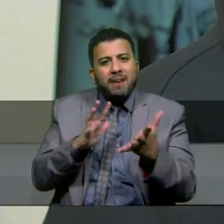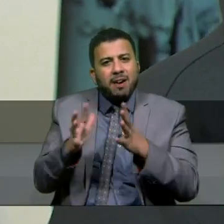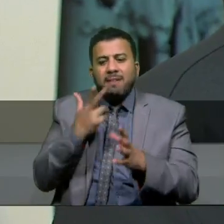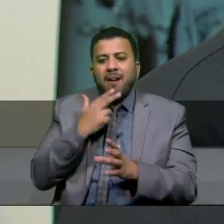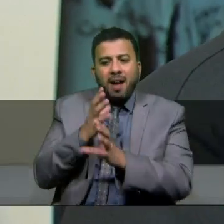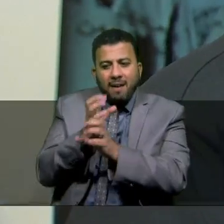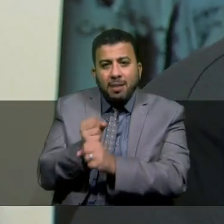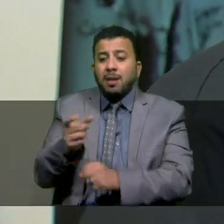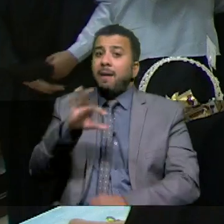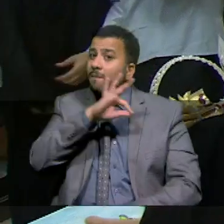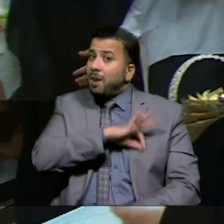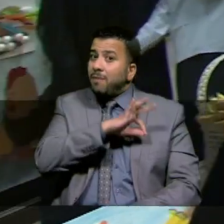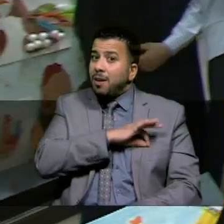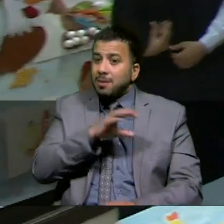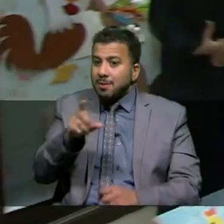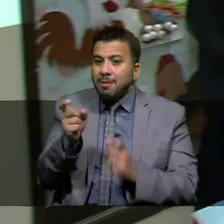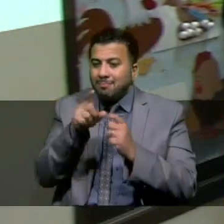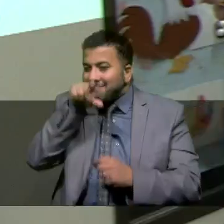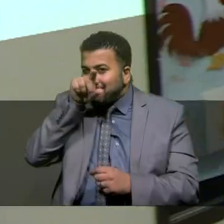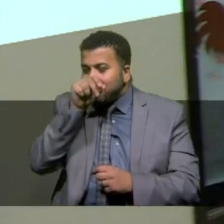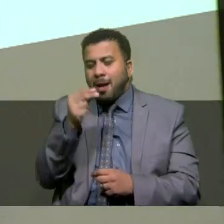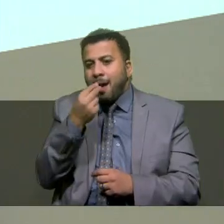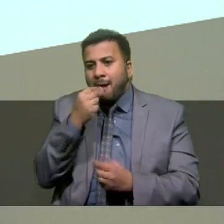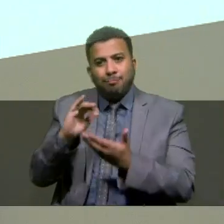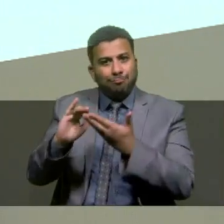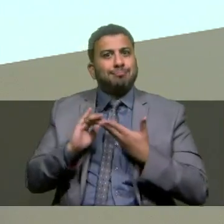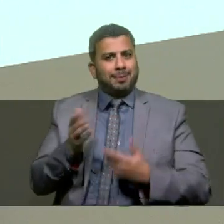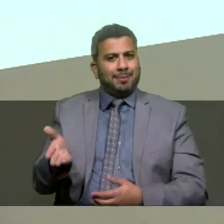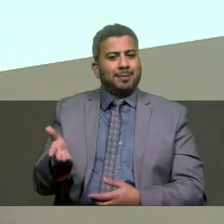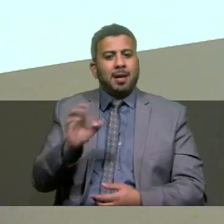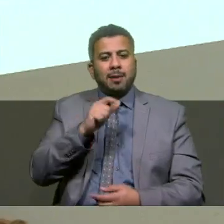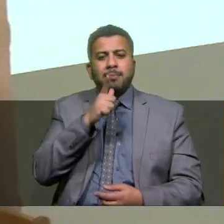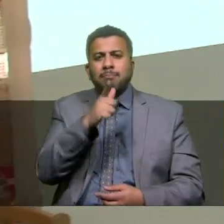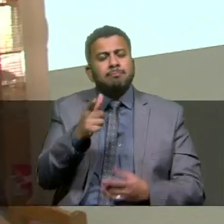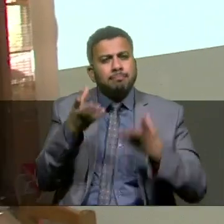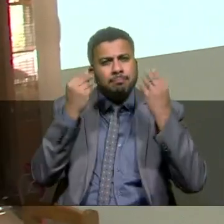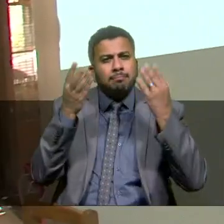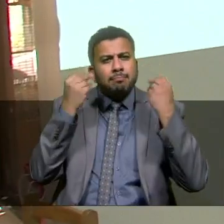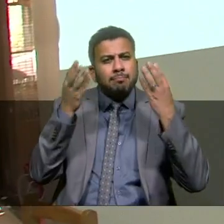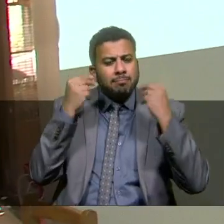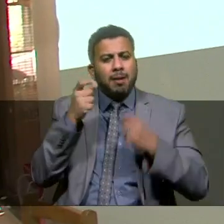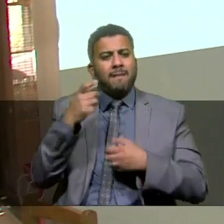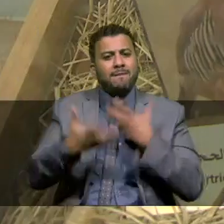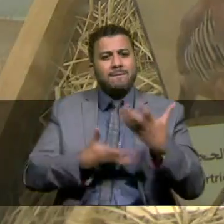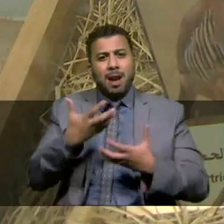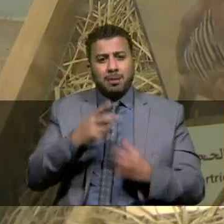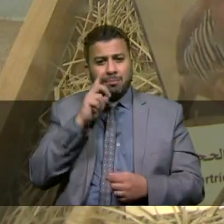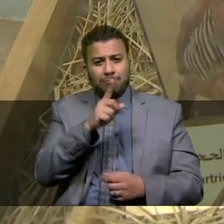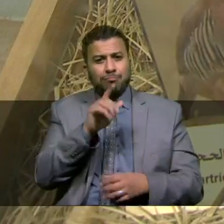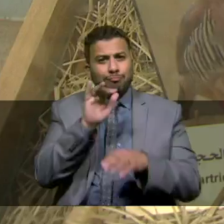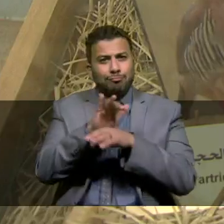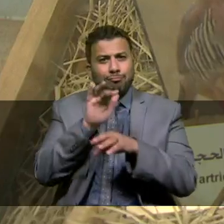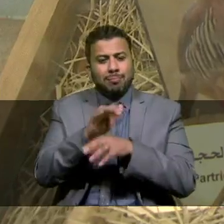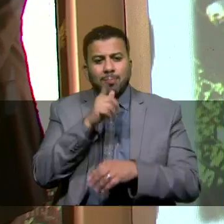ليتم الاستفادة من إنتاج هذه الدواجن. وتم خلال المعرض تقديم مجموعة من الفعاليات